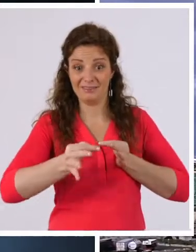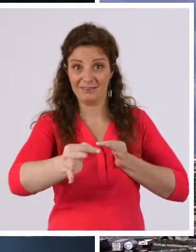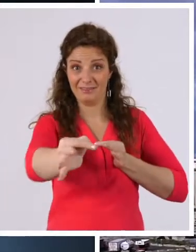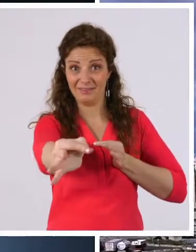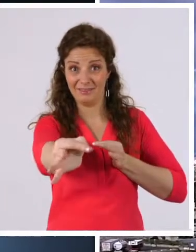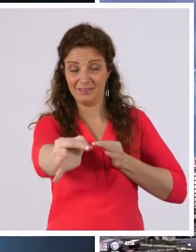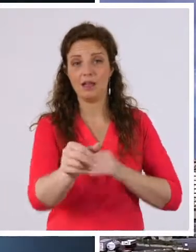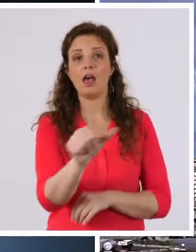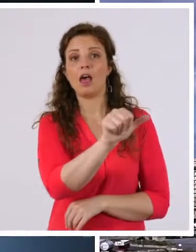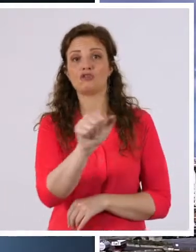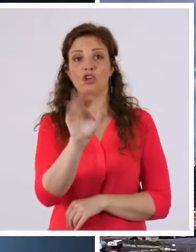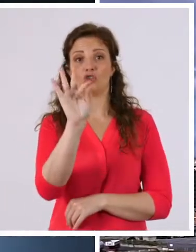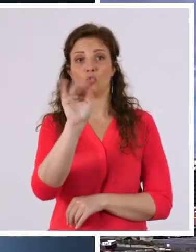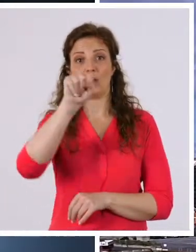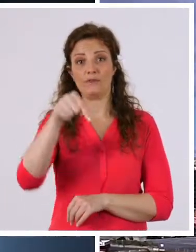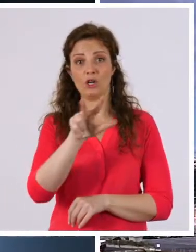Lunghezza fuori tutto, metri